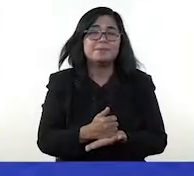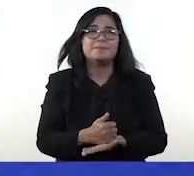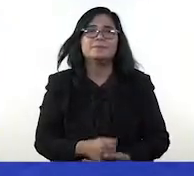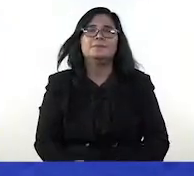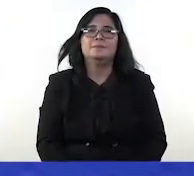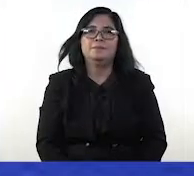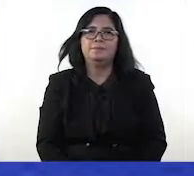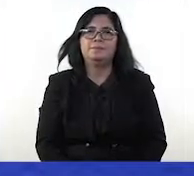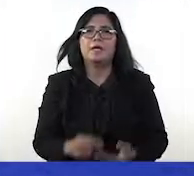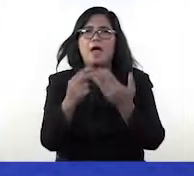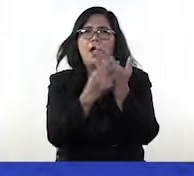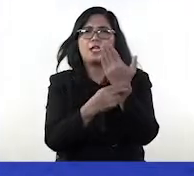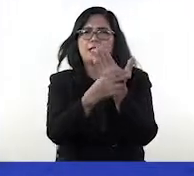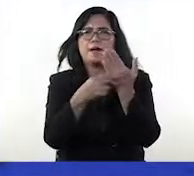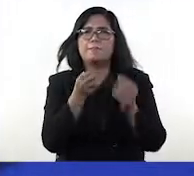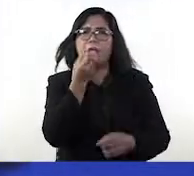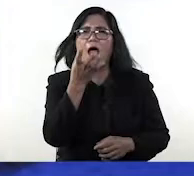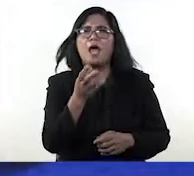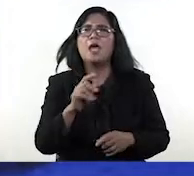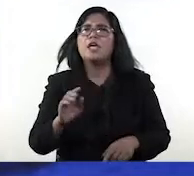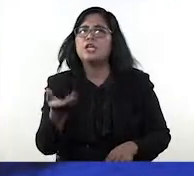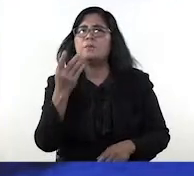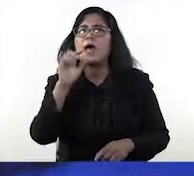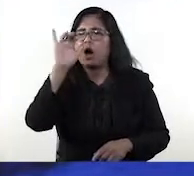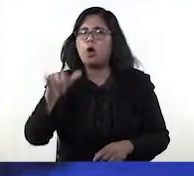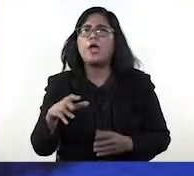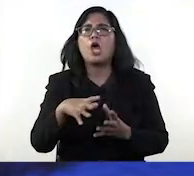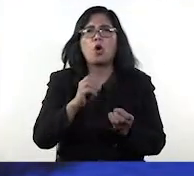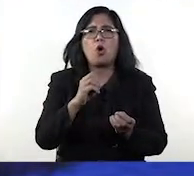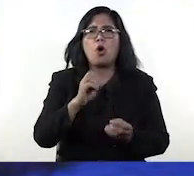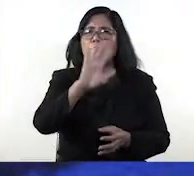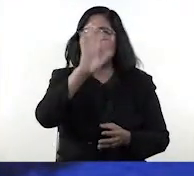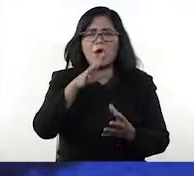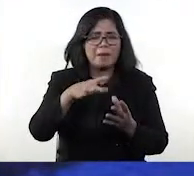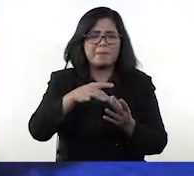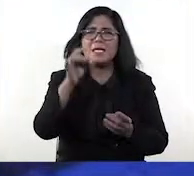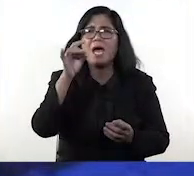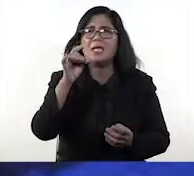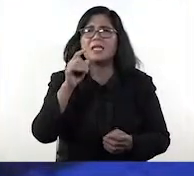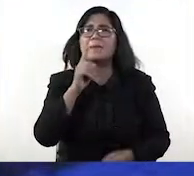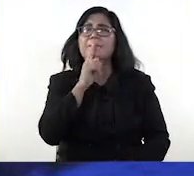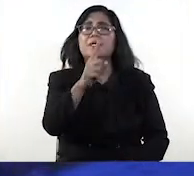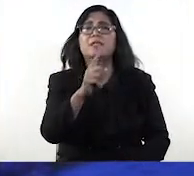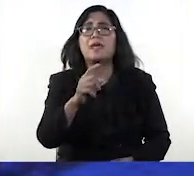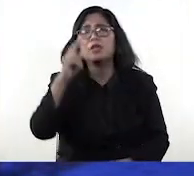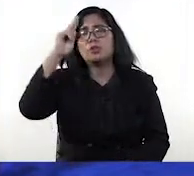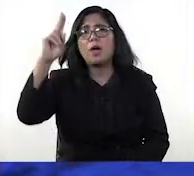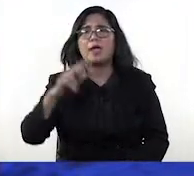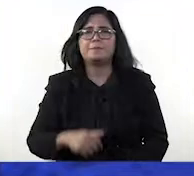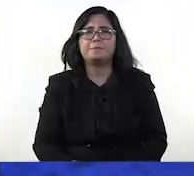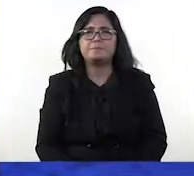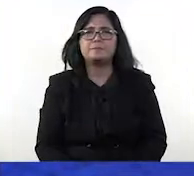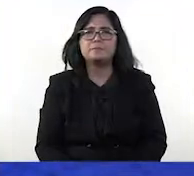Hai semuanya Alkitab bilang hidup loler besok2 with Kemenag chord